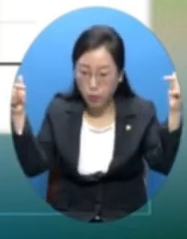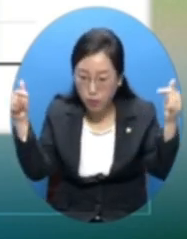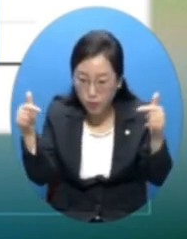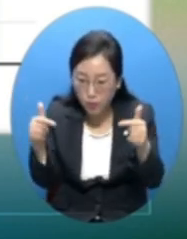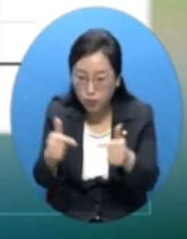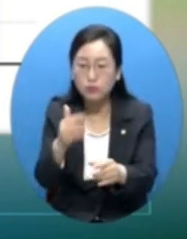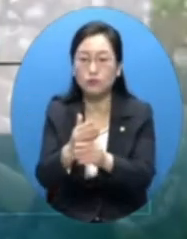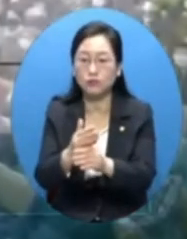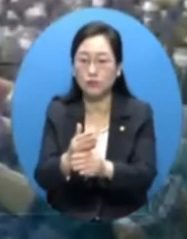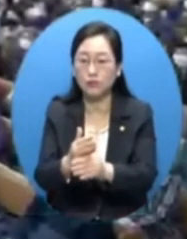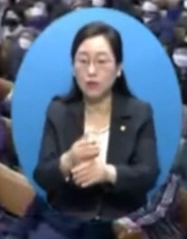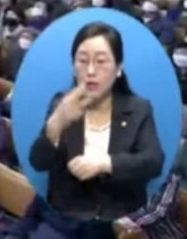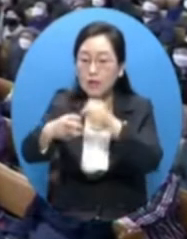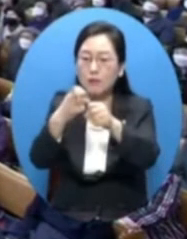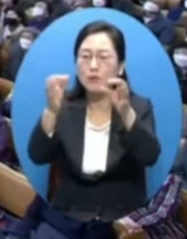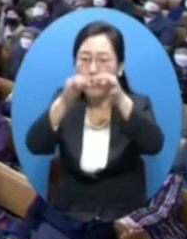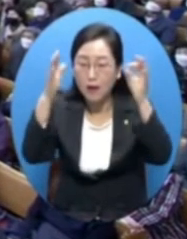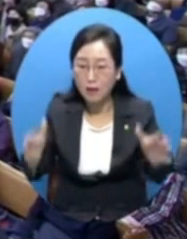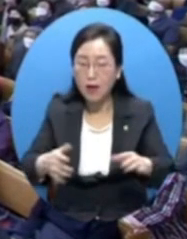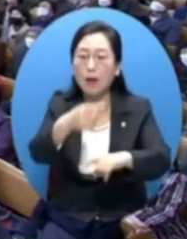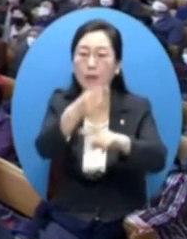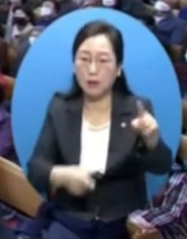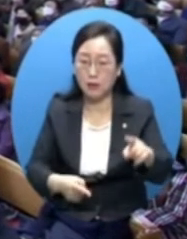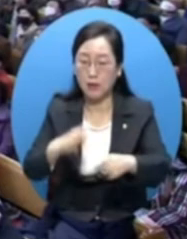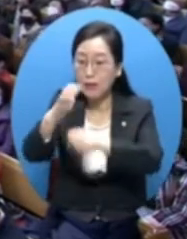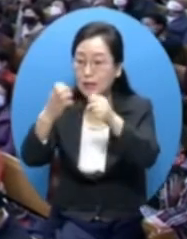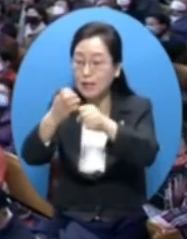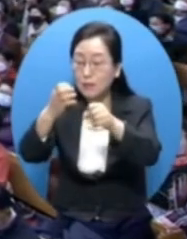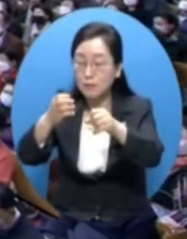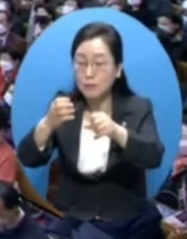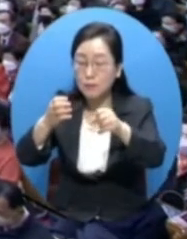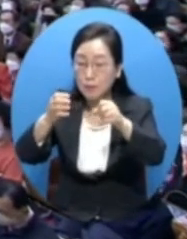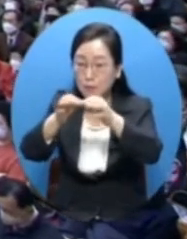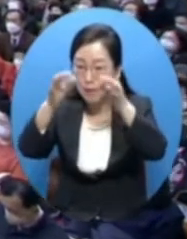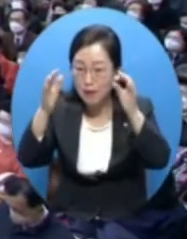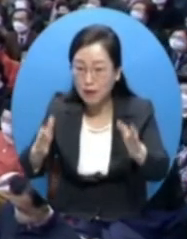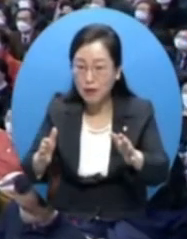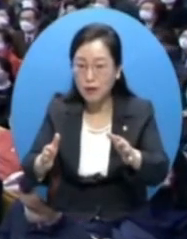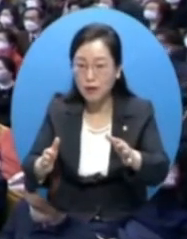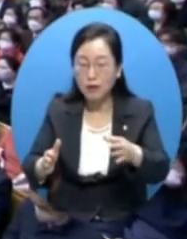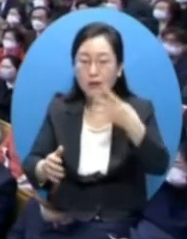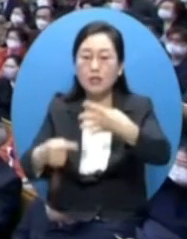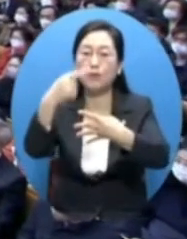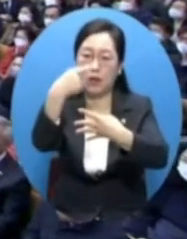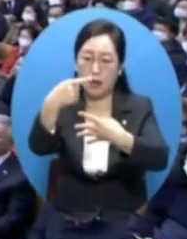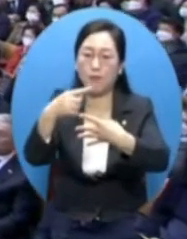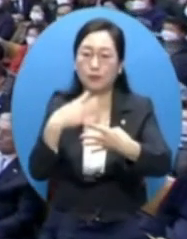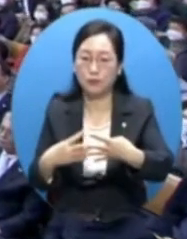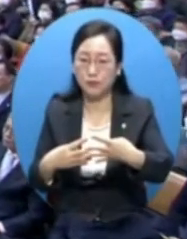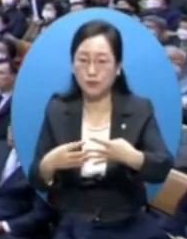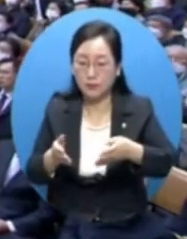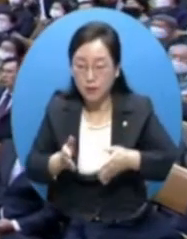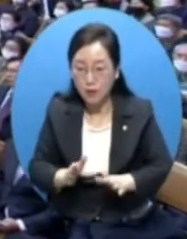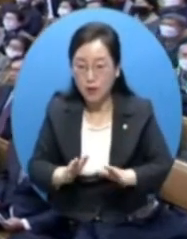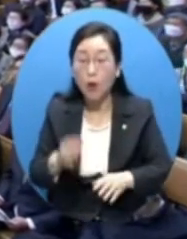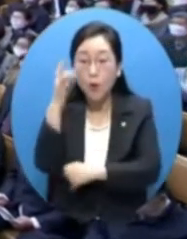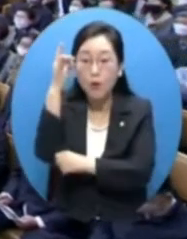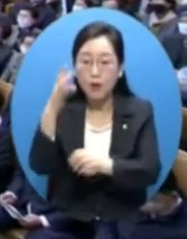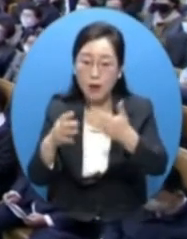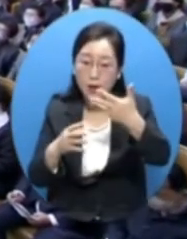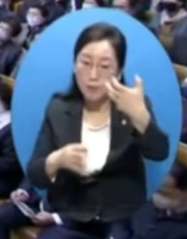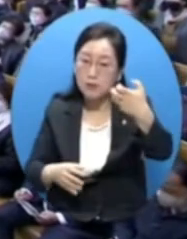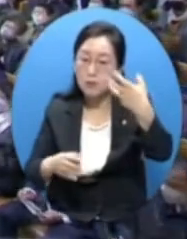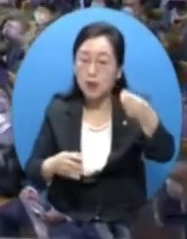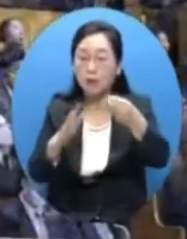30년 만에 반토막이 나고 40년 만에 거의 4분의 1이 태어난 것입니다. 80몇만 명이 태어나갔을 때가 있는데